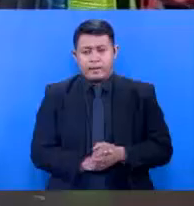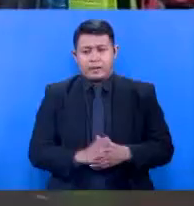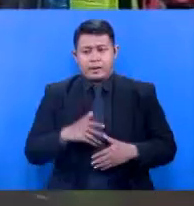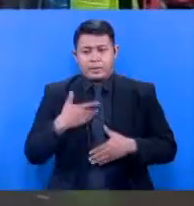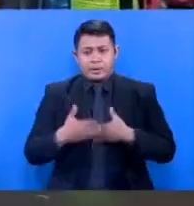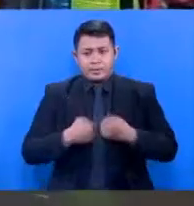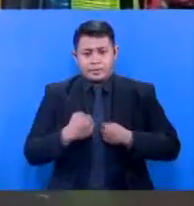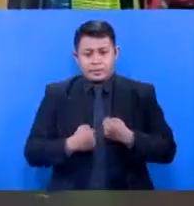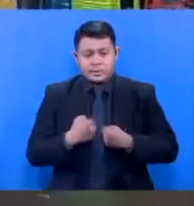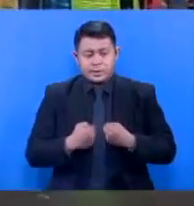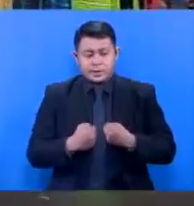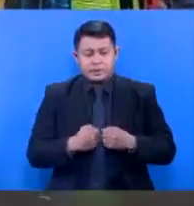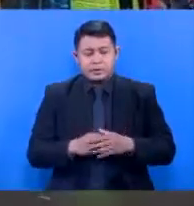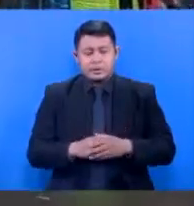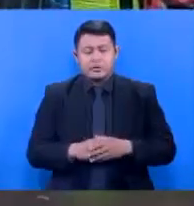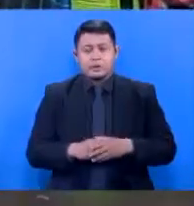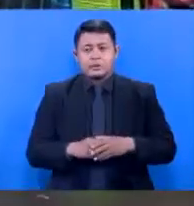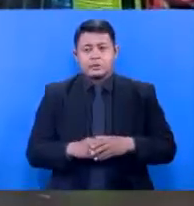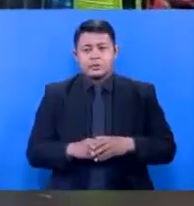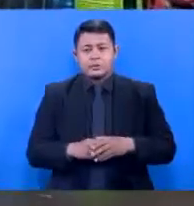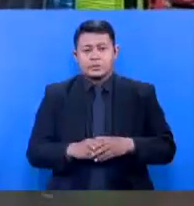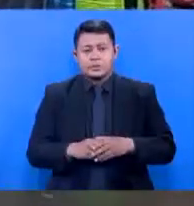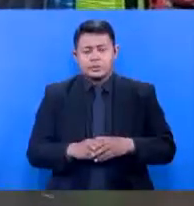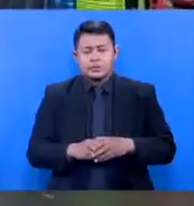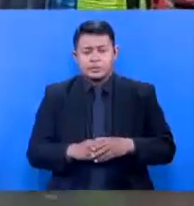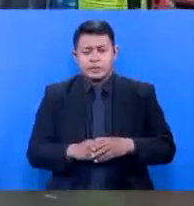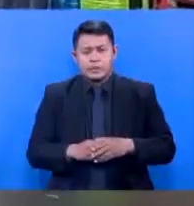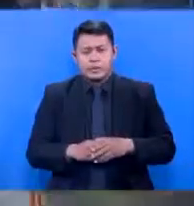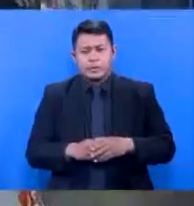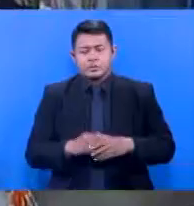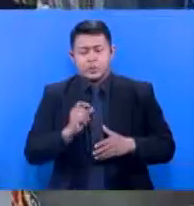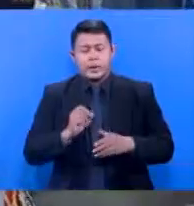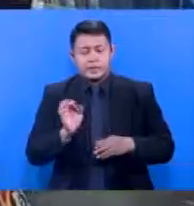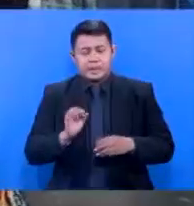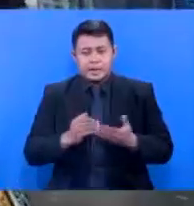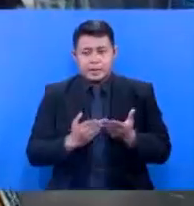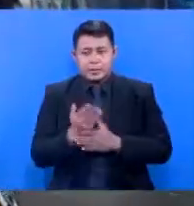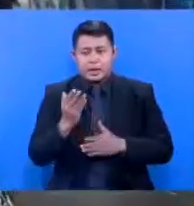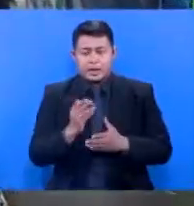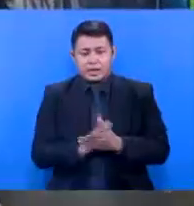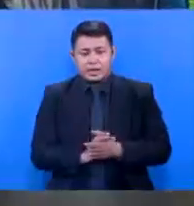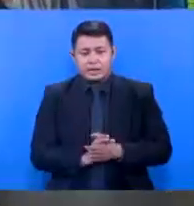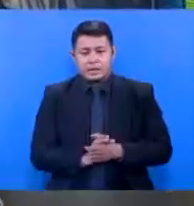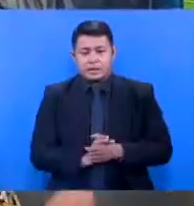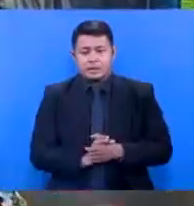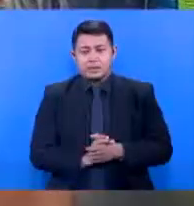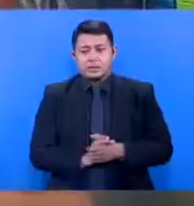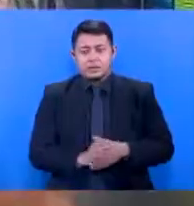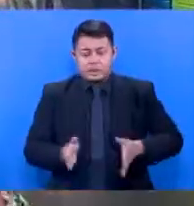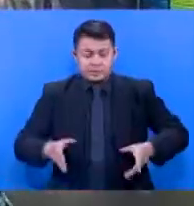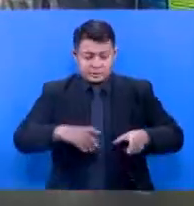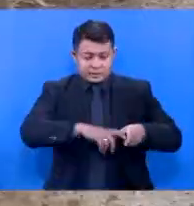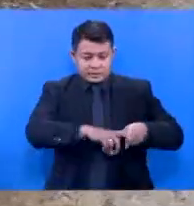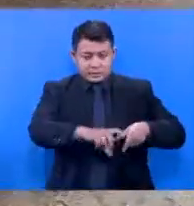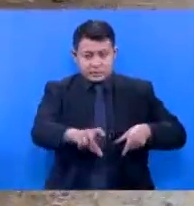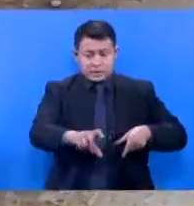untuk menghidupkan operasi-operasi penanganan parkir maupun pelanggaran lain. Jelas jika dibutuhkan buat parkir, jalan sudah ada